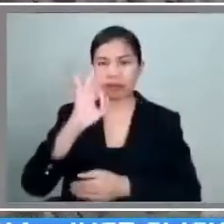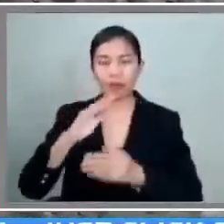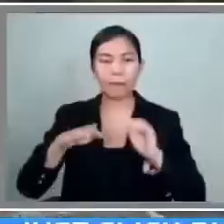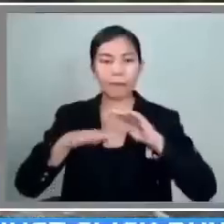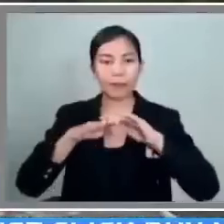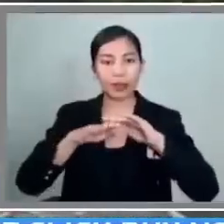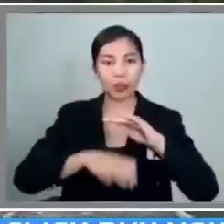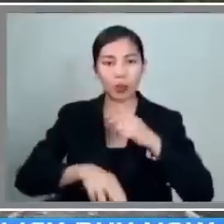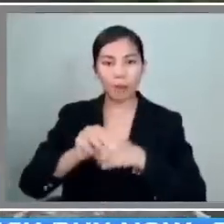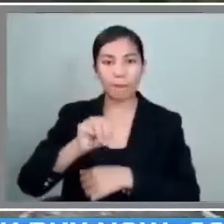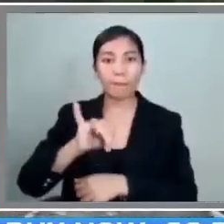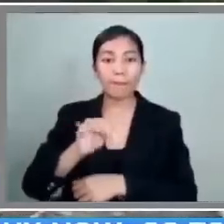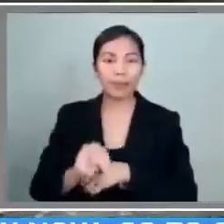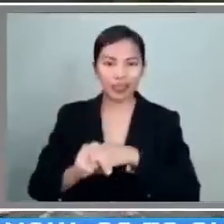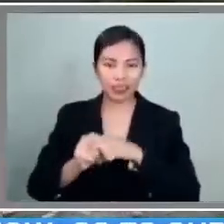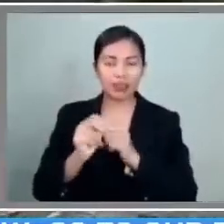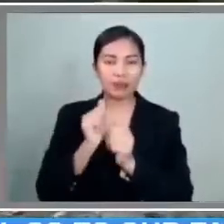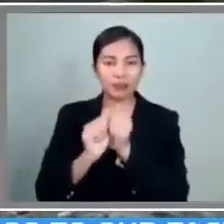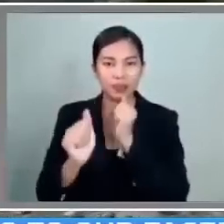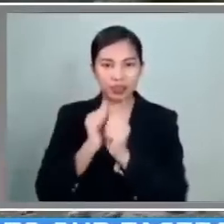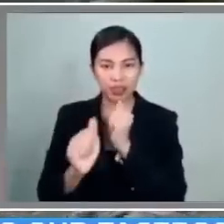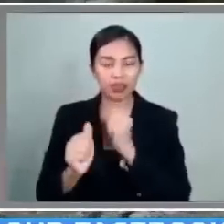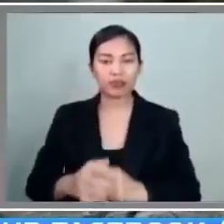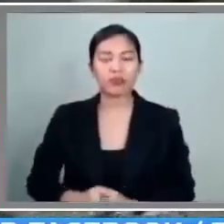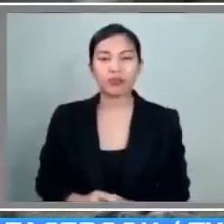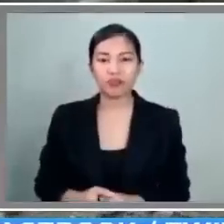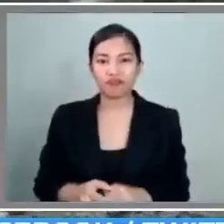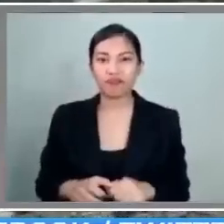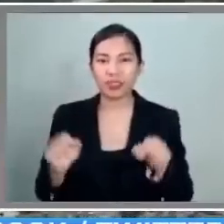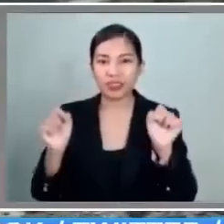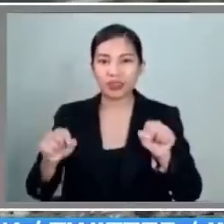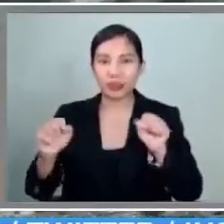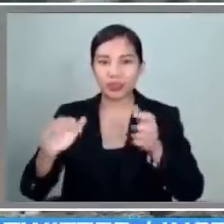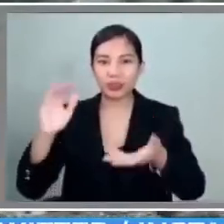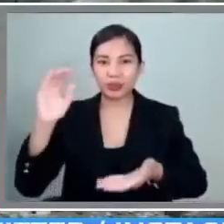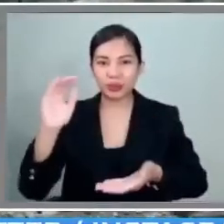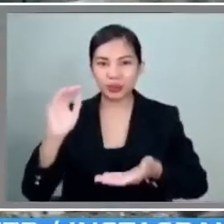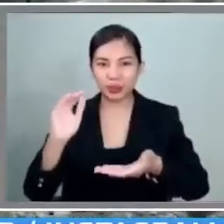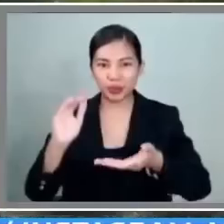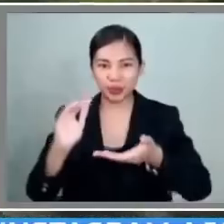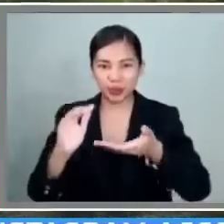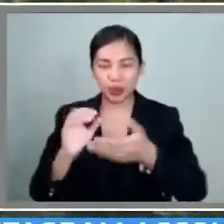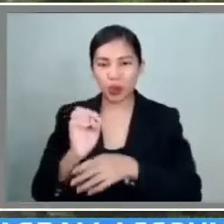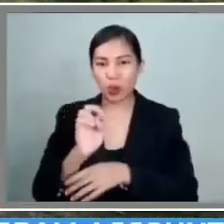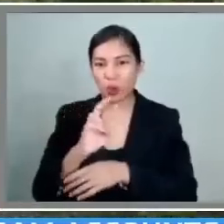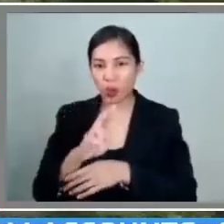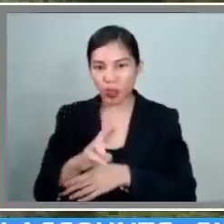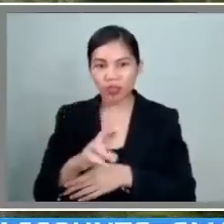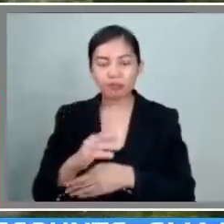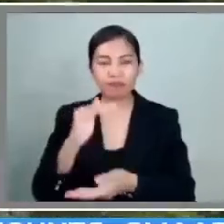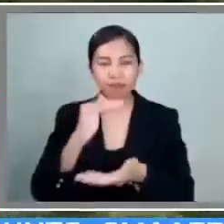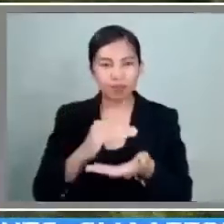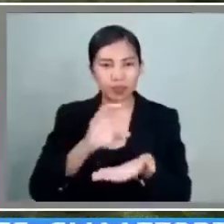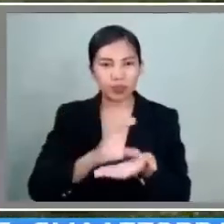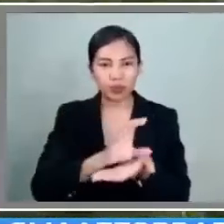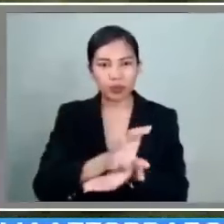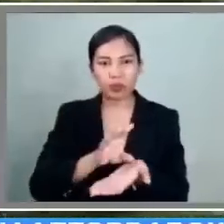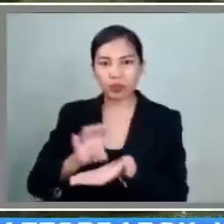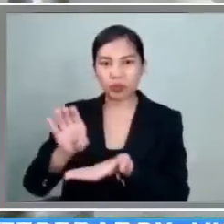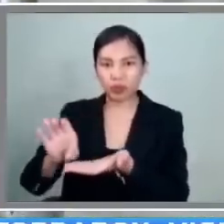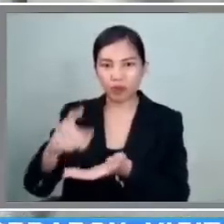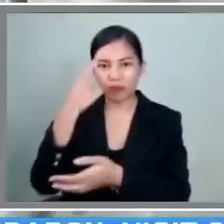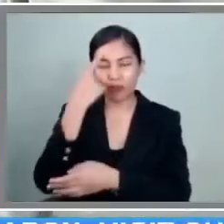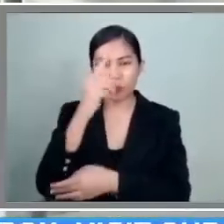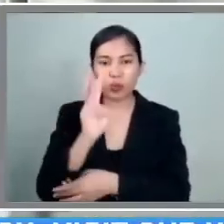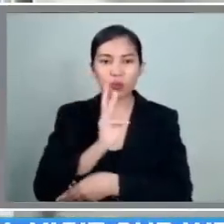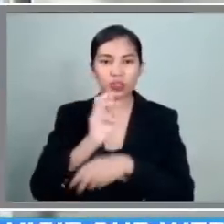ang dam. Dahil posibleng mabawasan o putulin na ang alokasyon para sa mga irigasyon. Pangamba naman po ng National